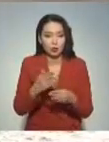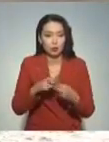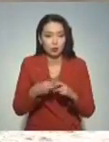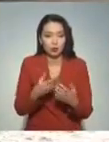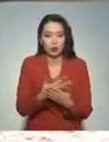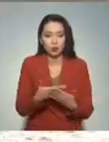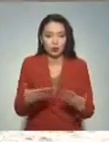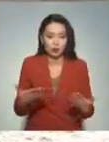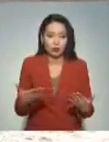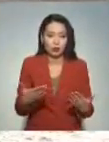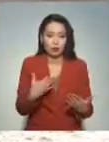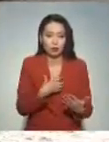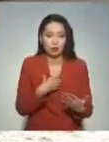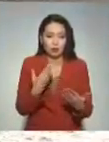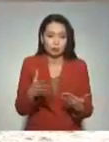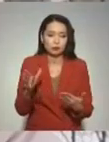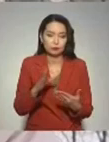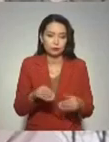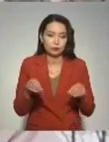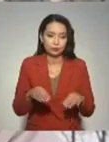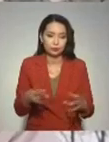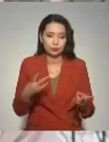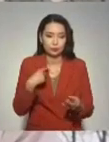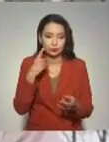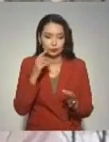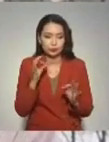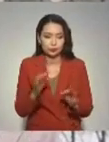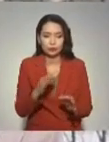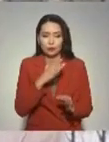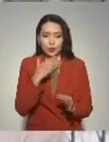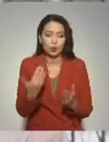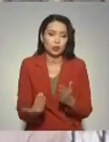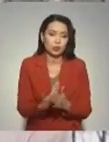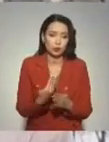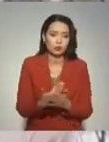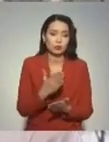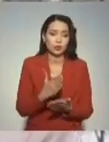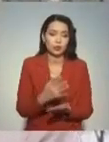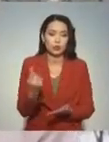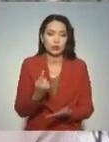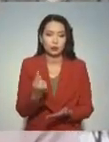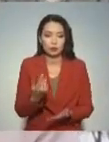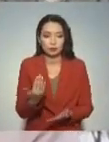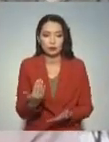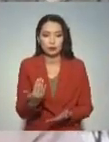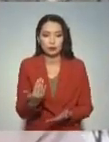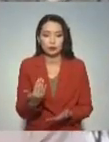көтеріп, соны орындауға тырысатын шығар деп ойлаймын. Күтетін көптеген жаңалықтарымыз бар. Ол бірінші